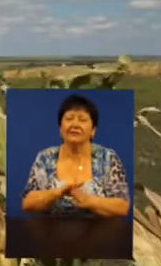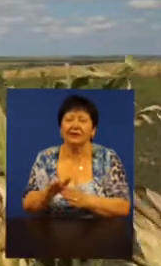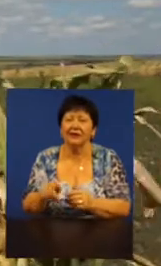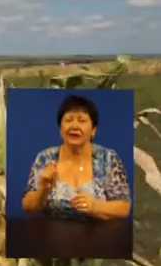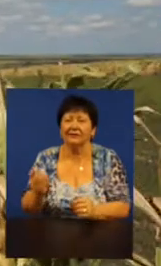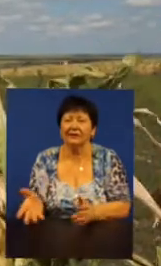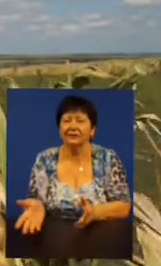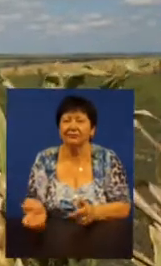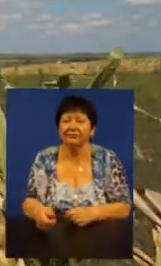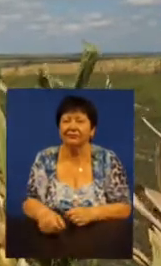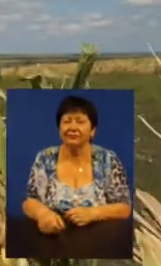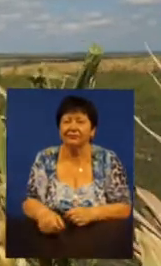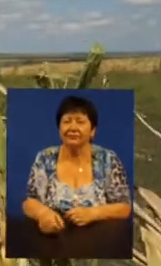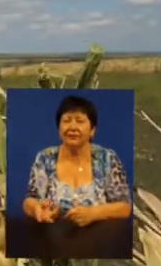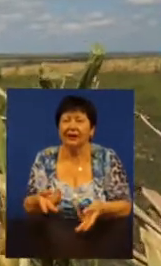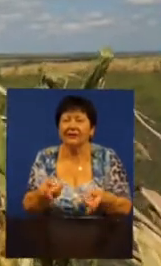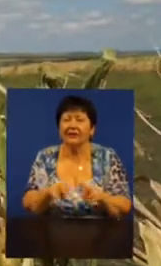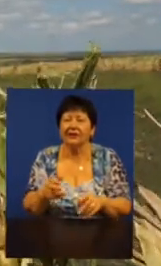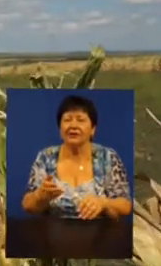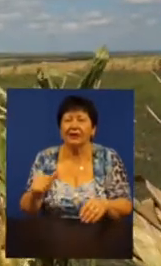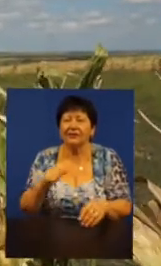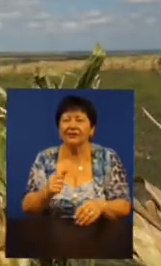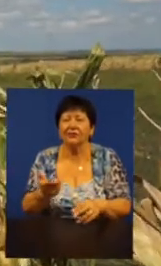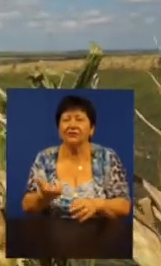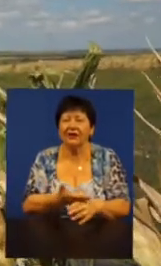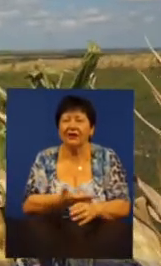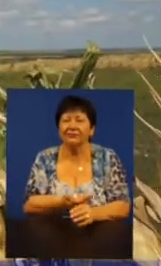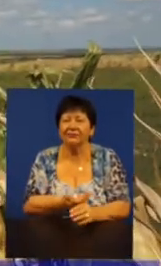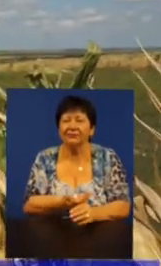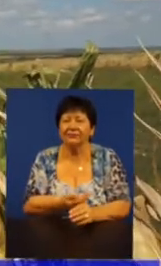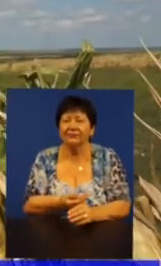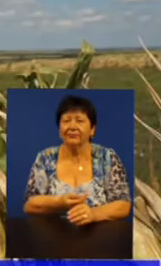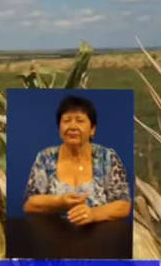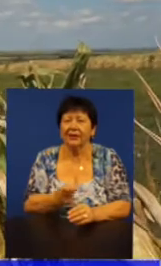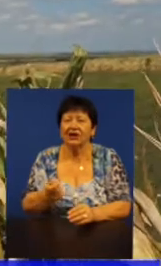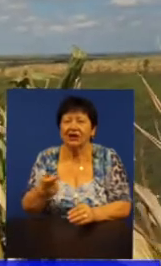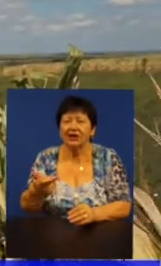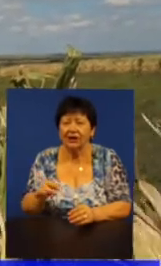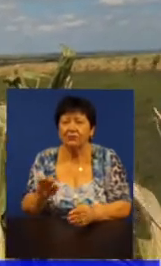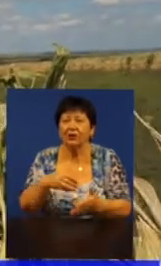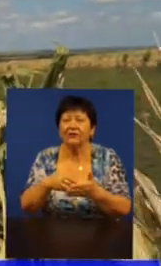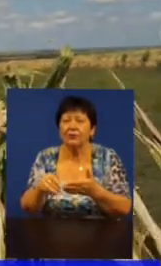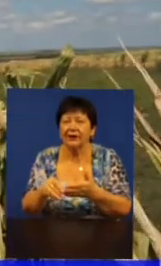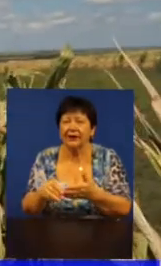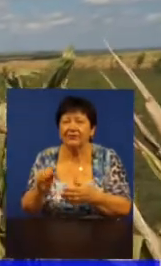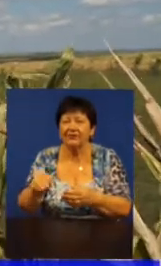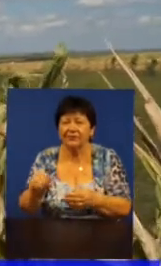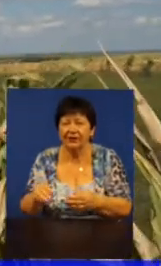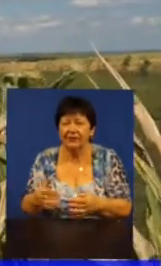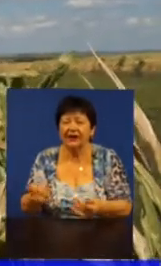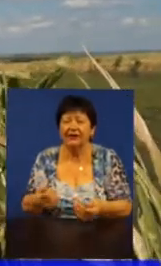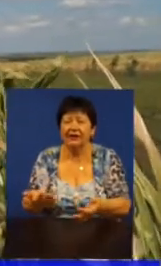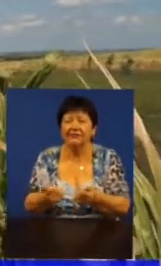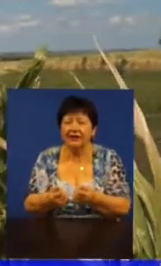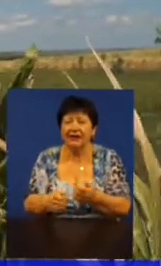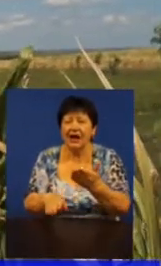cu grâul, care a să rămânem singuri fără grâu, să cumpărăm grâu de sămânță, dacă ne-a dat ajutor